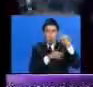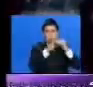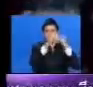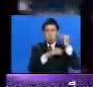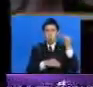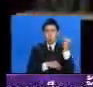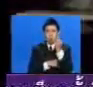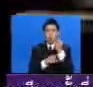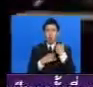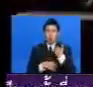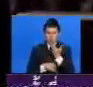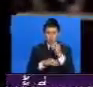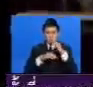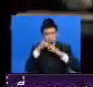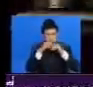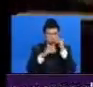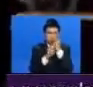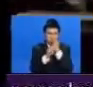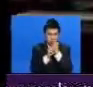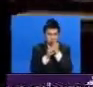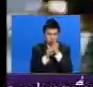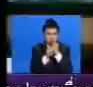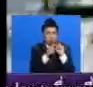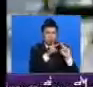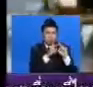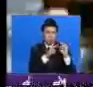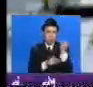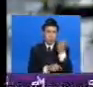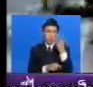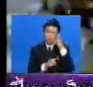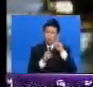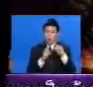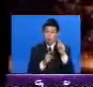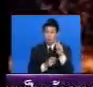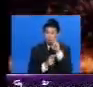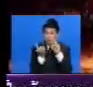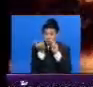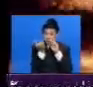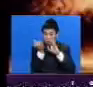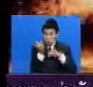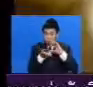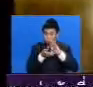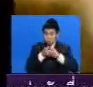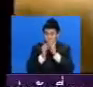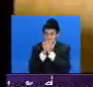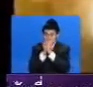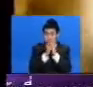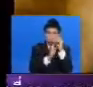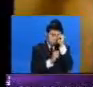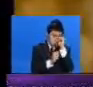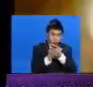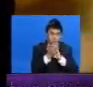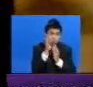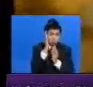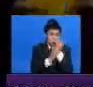ำลังมีการก่อสร้างระบบโครงสร้างพื้นฐานอย่างต่อเนื่องถ้าอาเซียนหาทางร่วมมือกับจีนและอินเดียได้สำเร็จเศรษฐกิจ